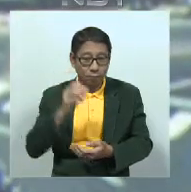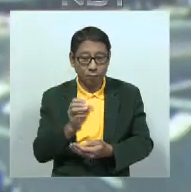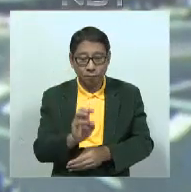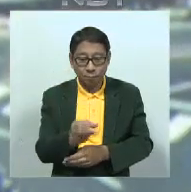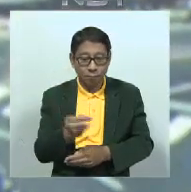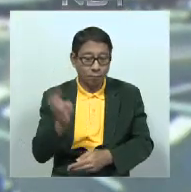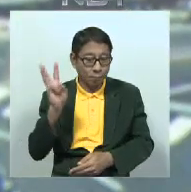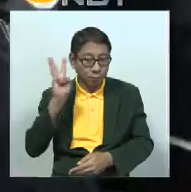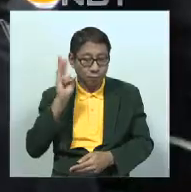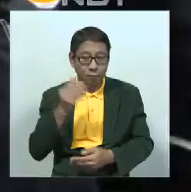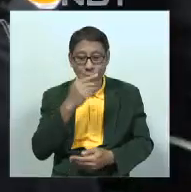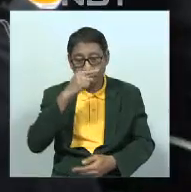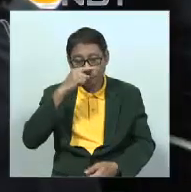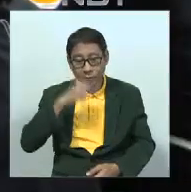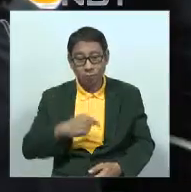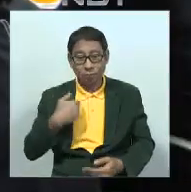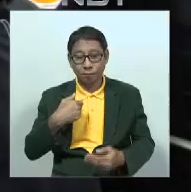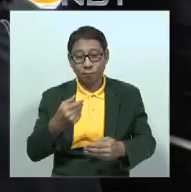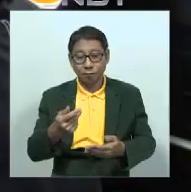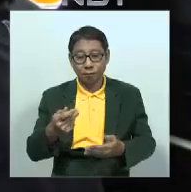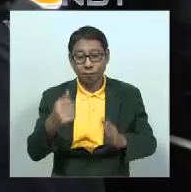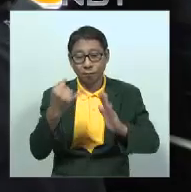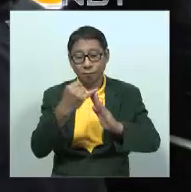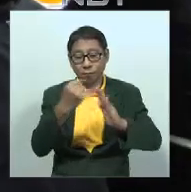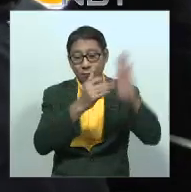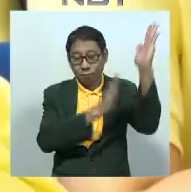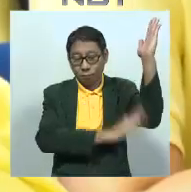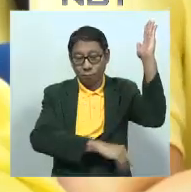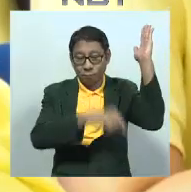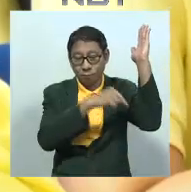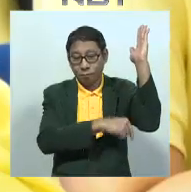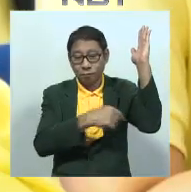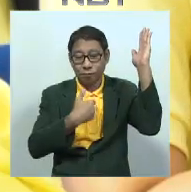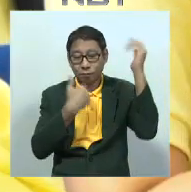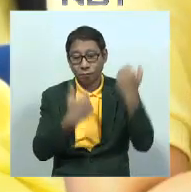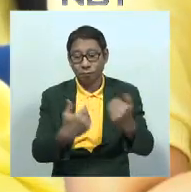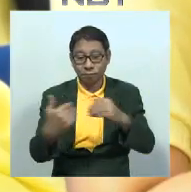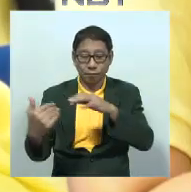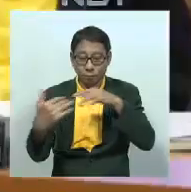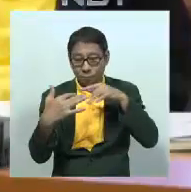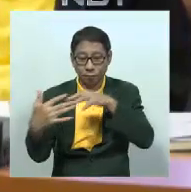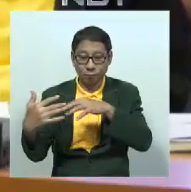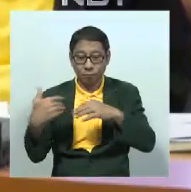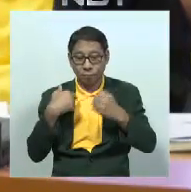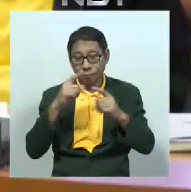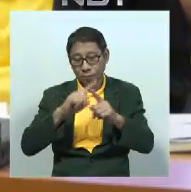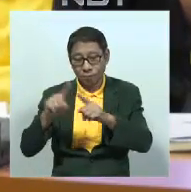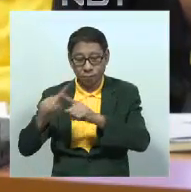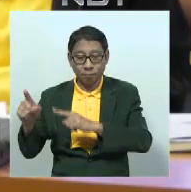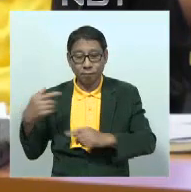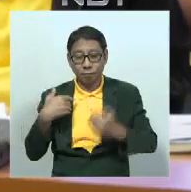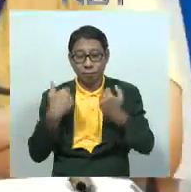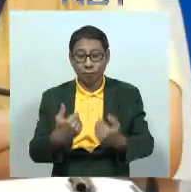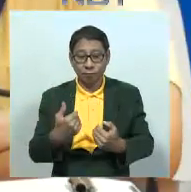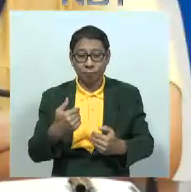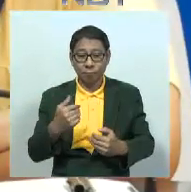านีวิทยุกระจายเสียงแห่งประเทศไทยในพื้นที่7จังหวัดภาคใต้ตอนบนรวมถึงสื่อโซเชียลมีเดียด้วยโดยเน้นย้ำนะครับให้หน่วยง